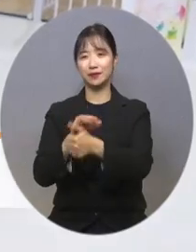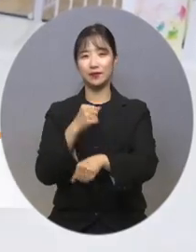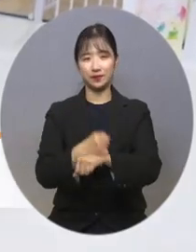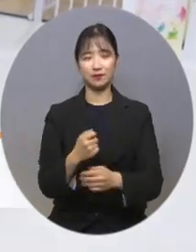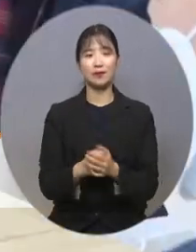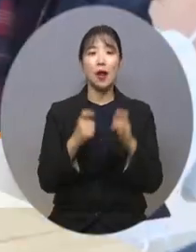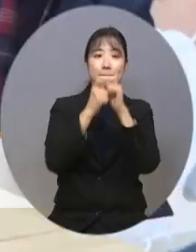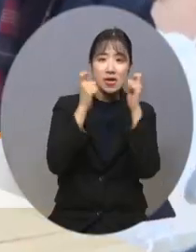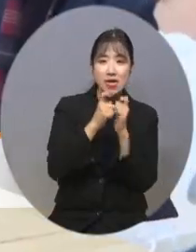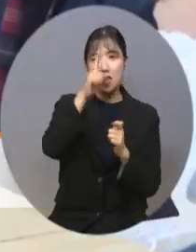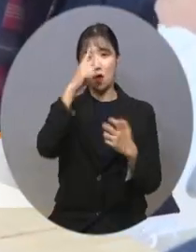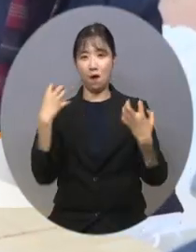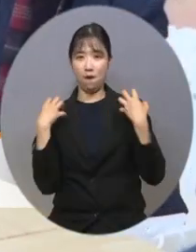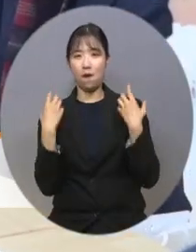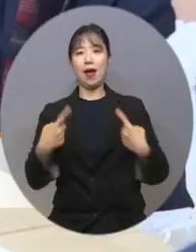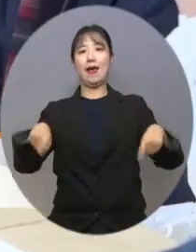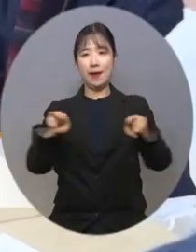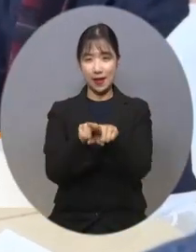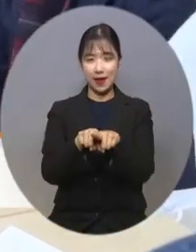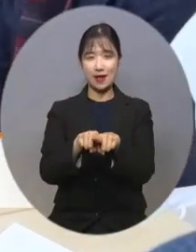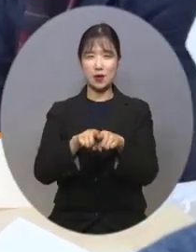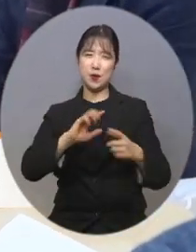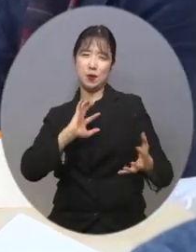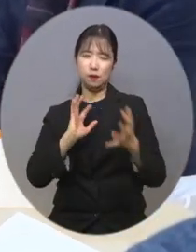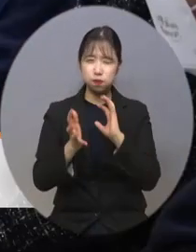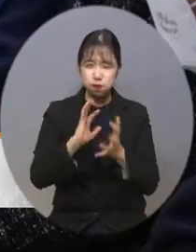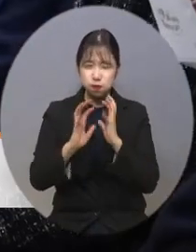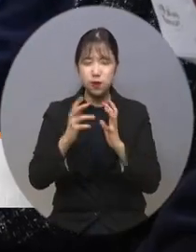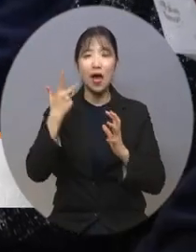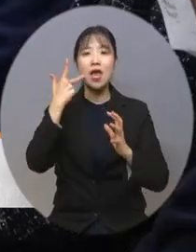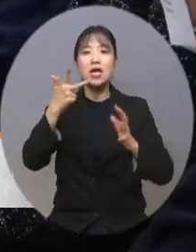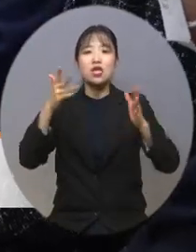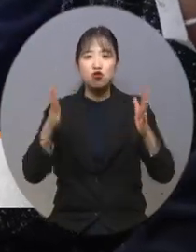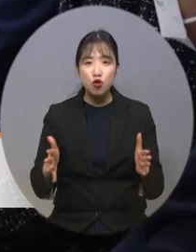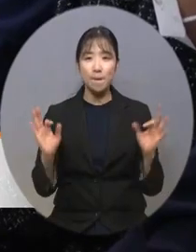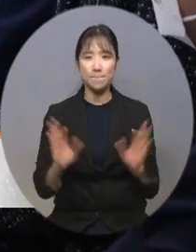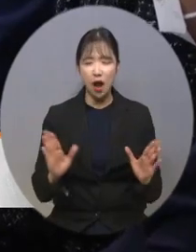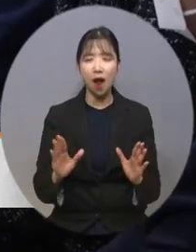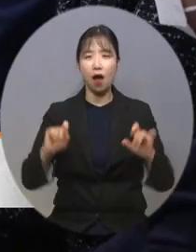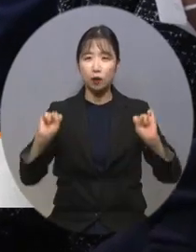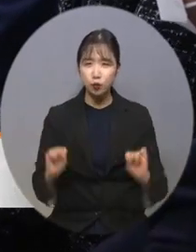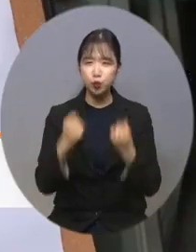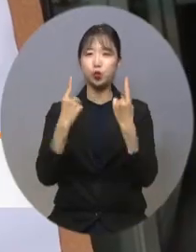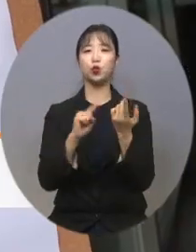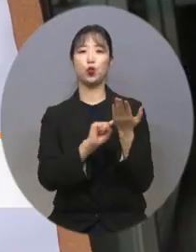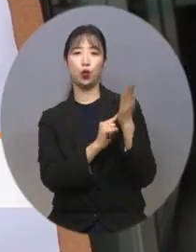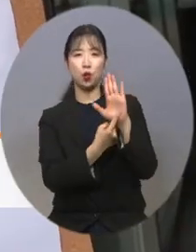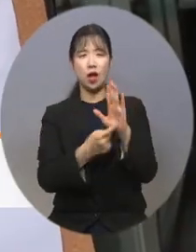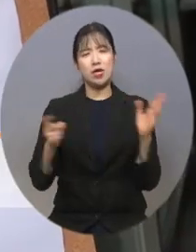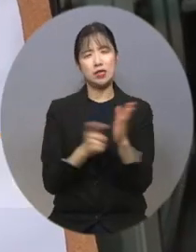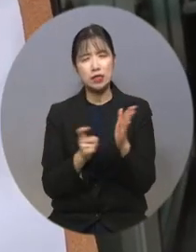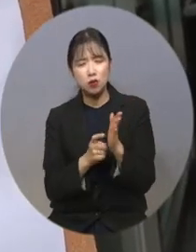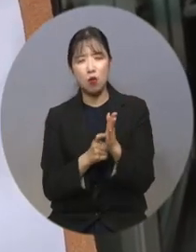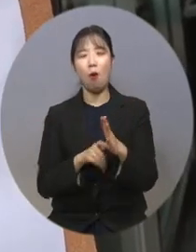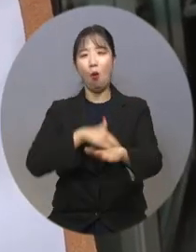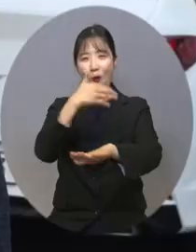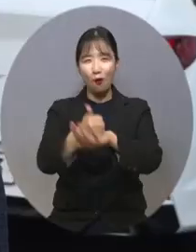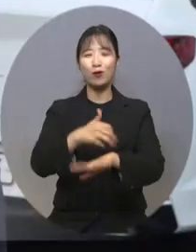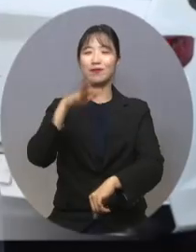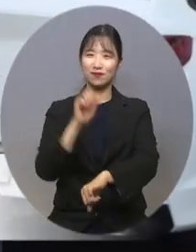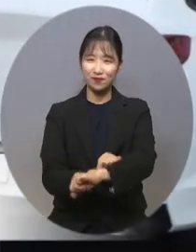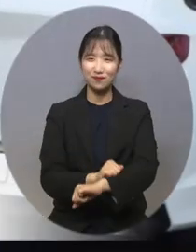함께 머리를 맞댄 결정이 불과 일주일여 만에 민생연장에서 동시적으로 구현된 신속행정의